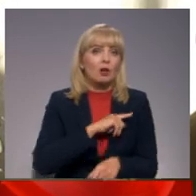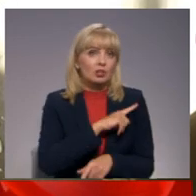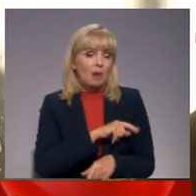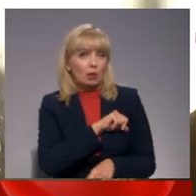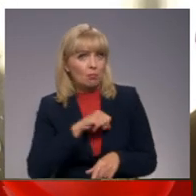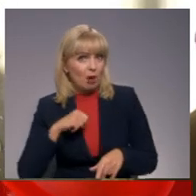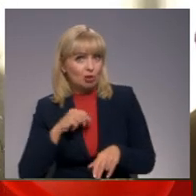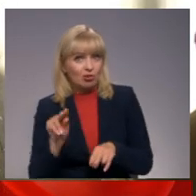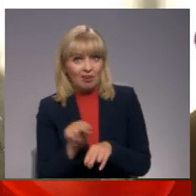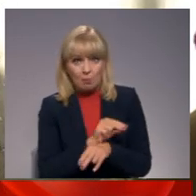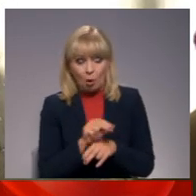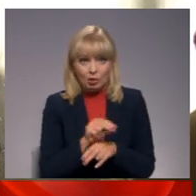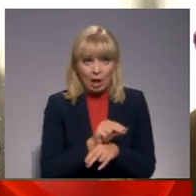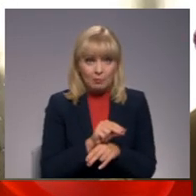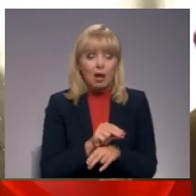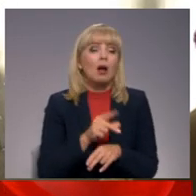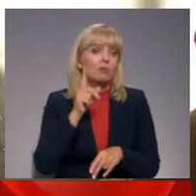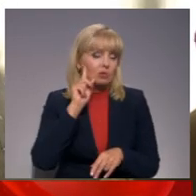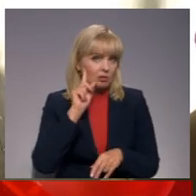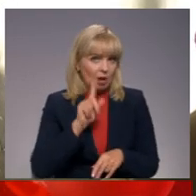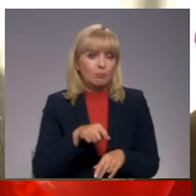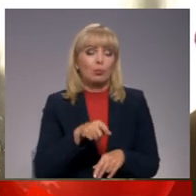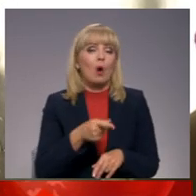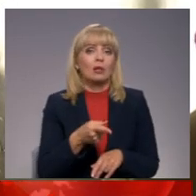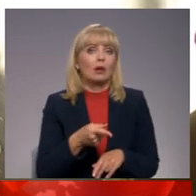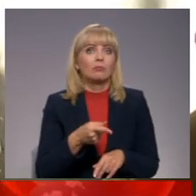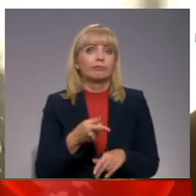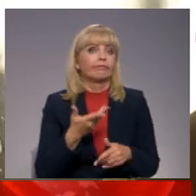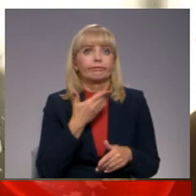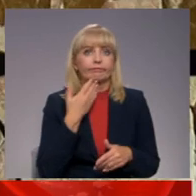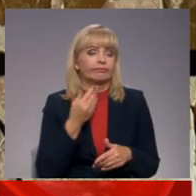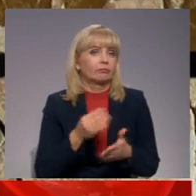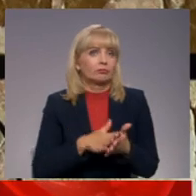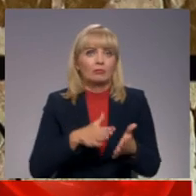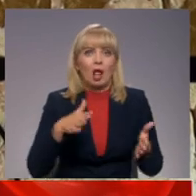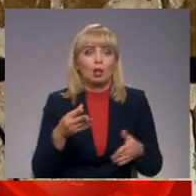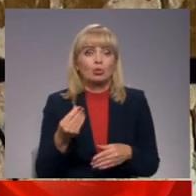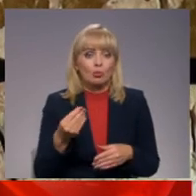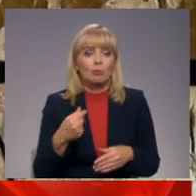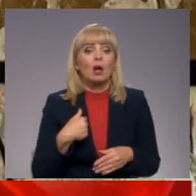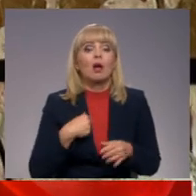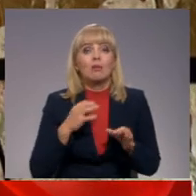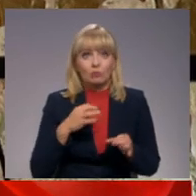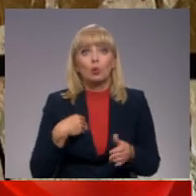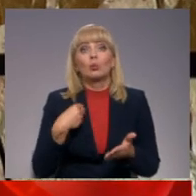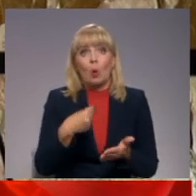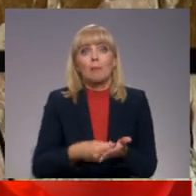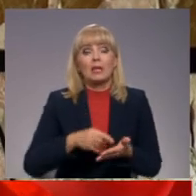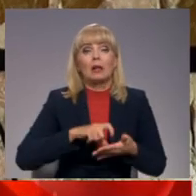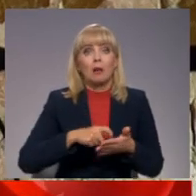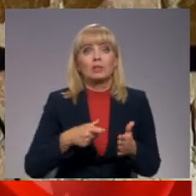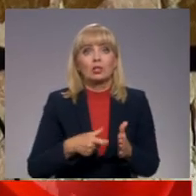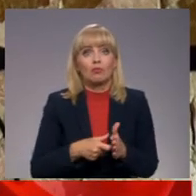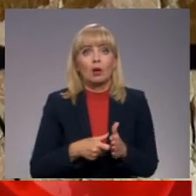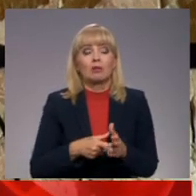visu remontēsim. Un mēs, protams, saprotam, ka tas ir vienkārši nereālas summas būs. Nopirkām to dzīvokli. Nu kā,